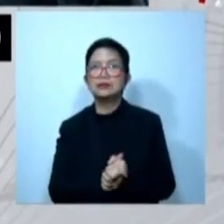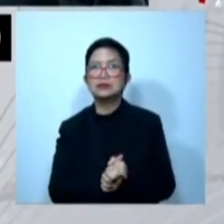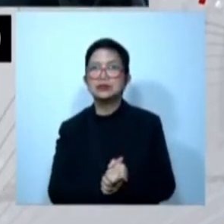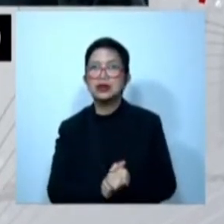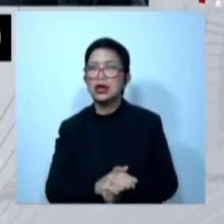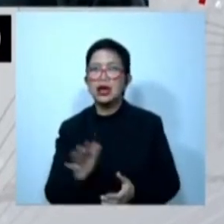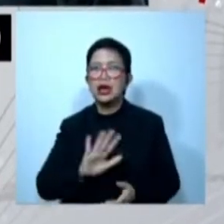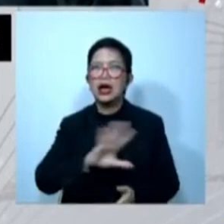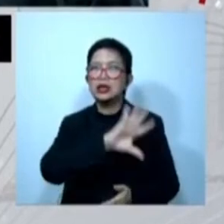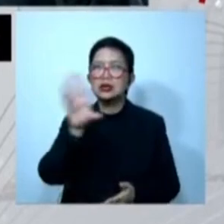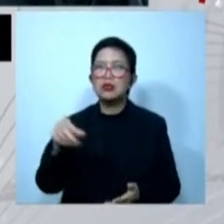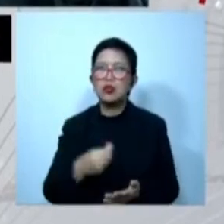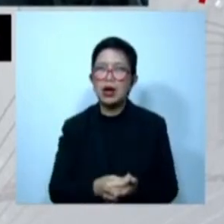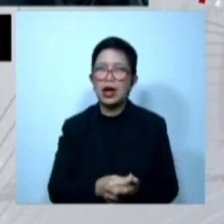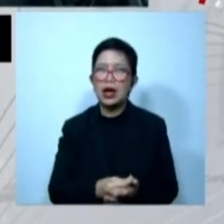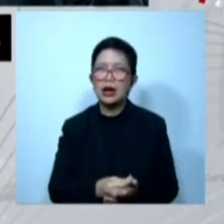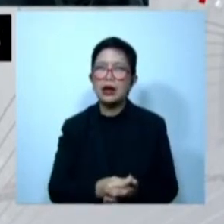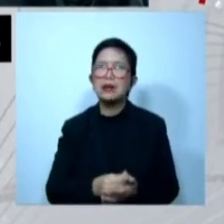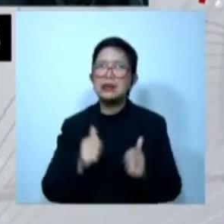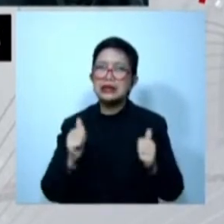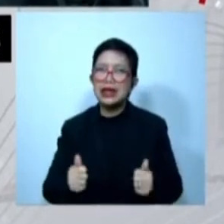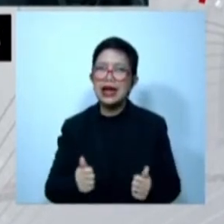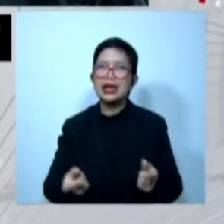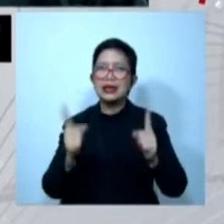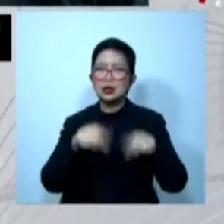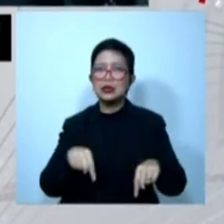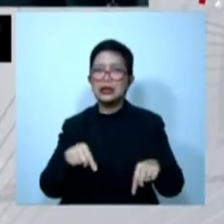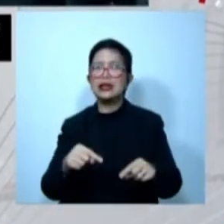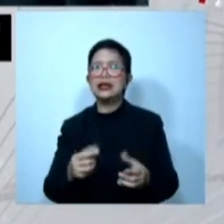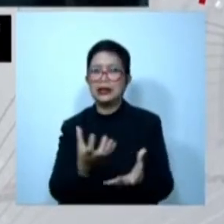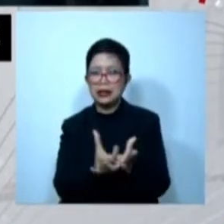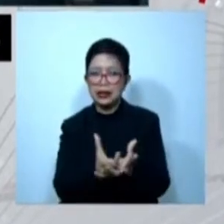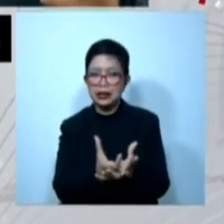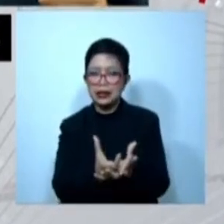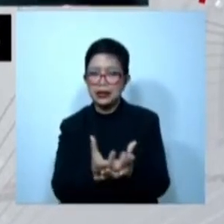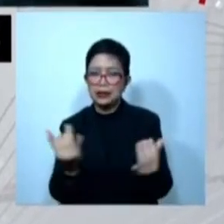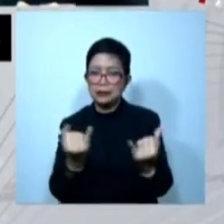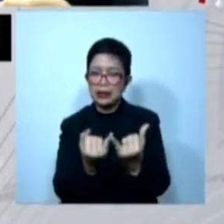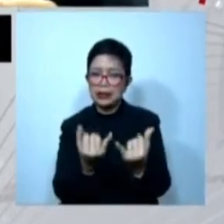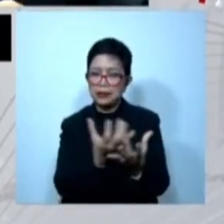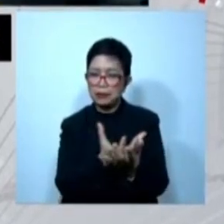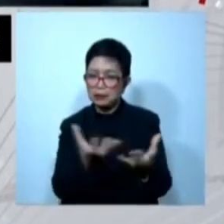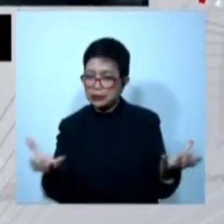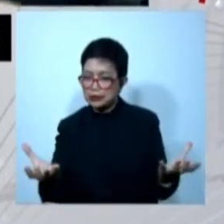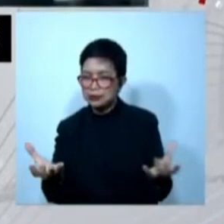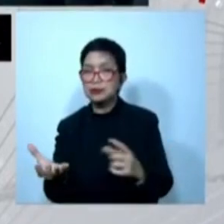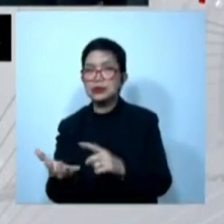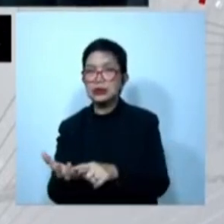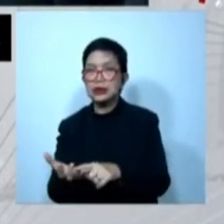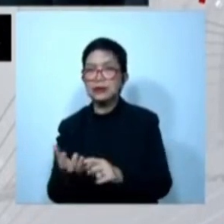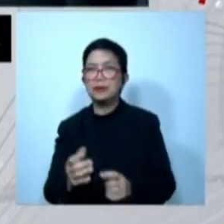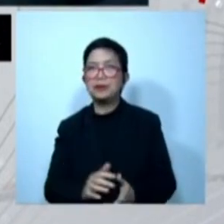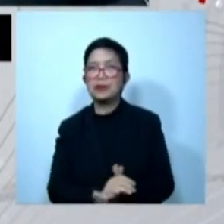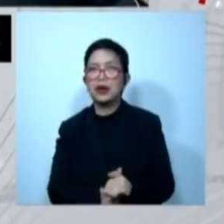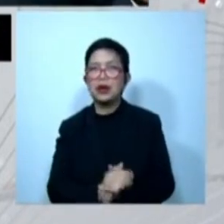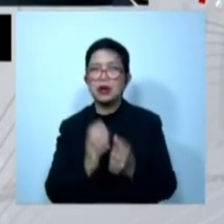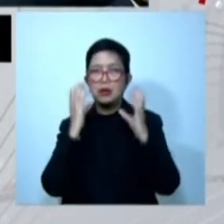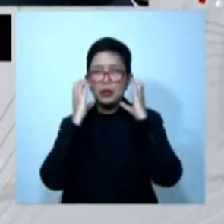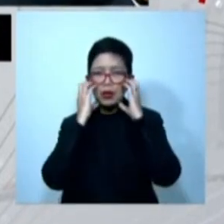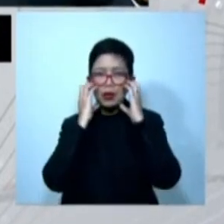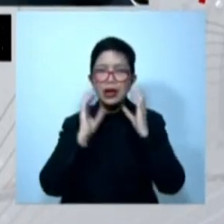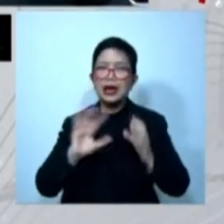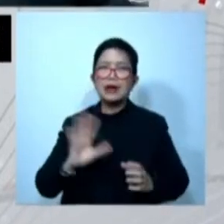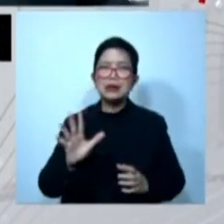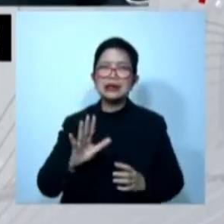orang tahan untuk berada menjadi oposisi. Oke? Seperti sampaikan Pak Prabowo tidak tahan untuk menjadi